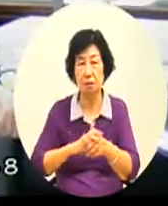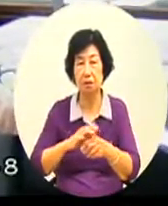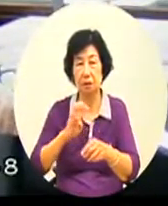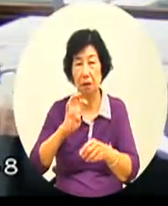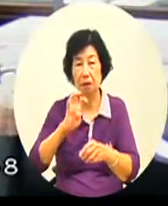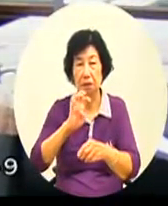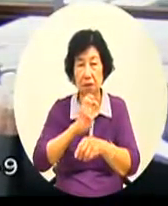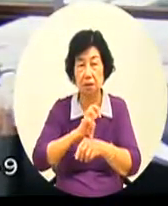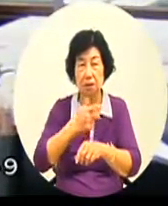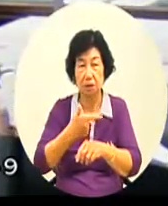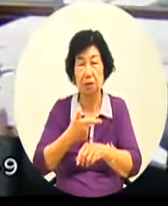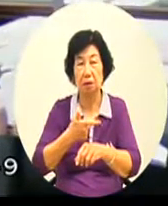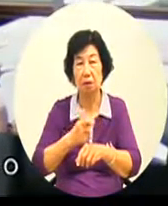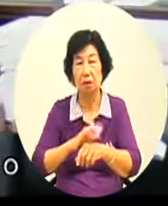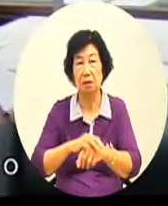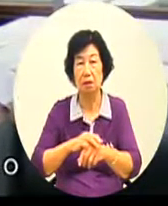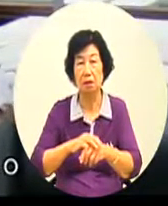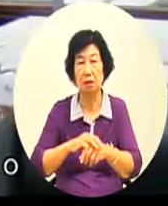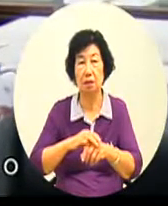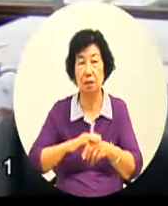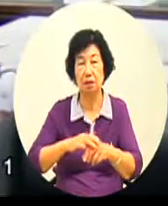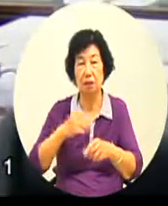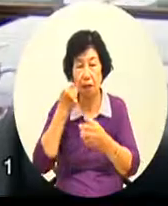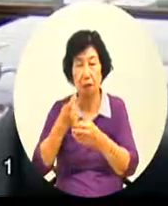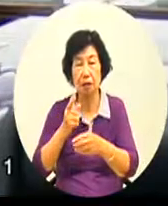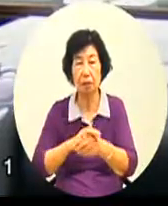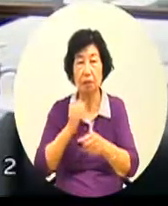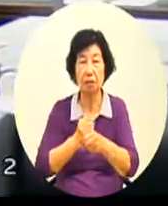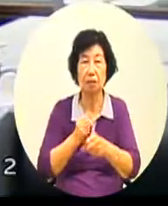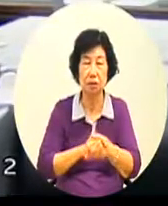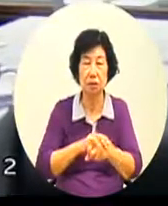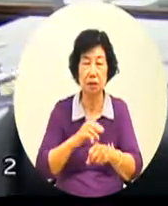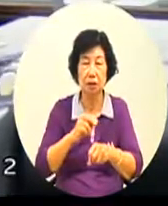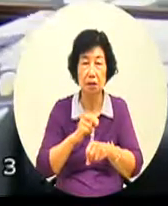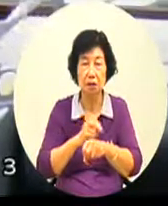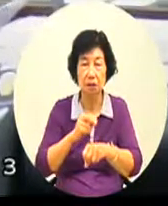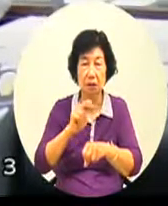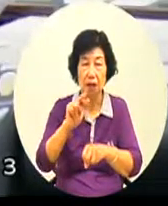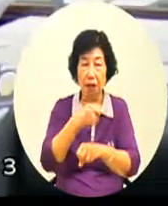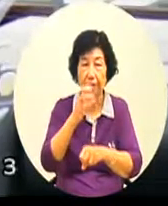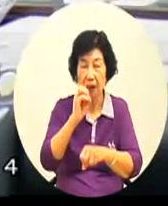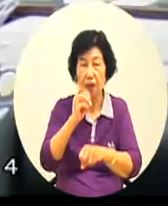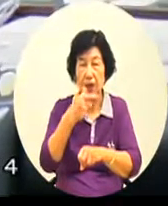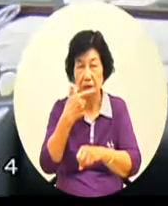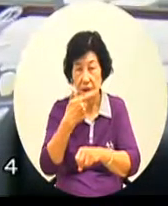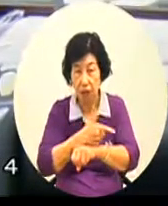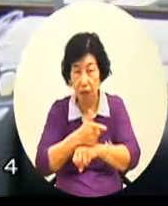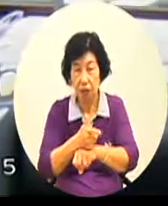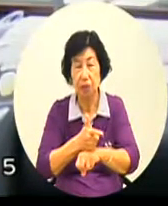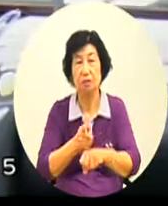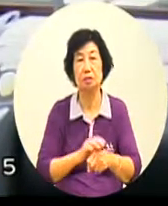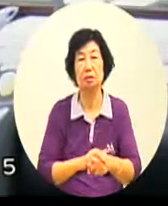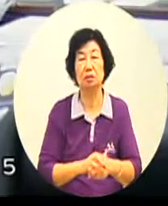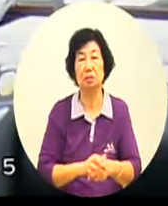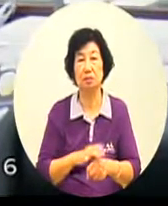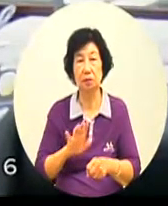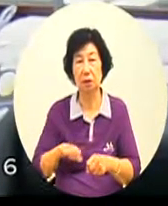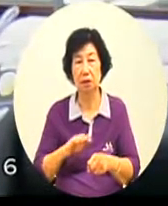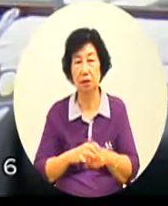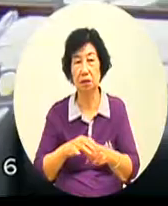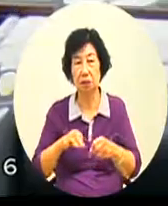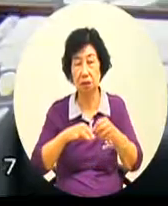一个月就是工作时间就是206个小时。我旁边有个单子是我们做出来的统计表，其实非常的小